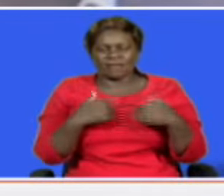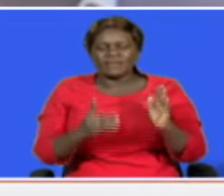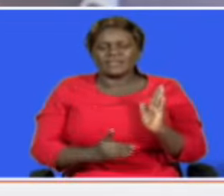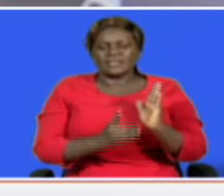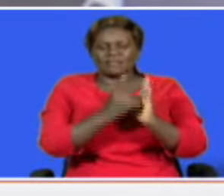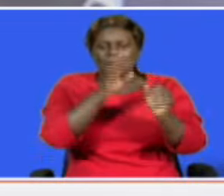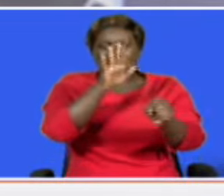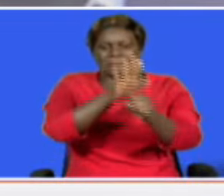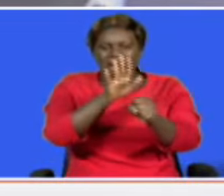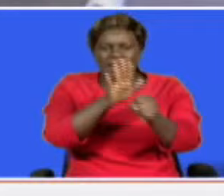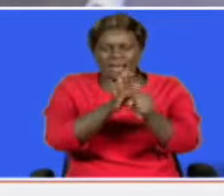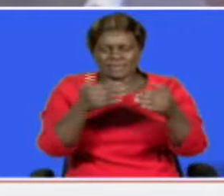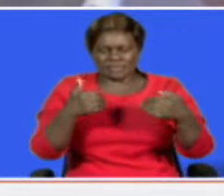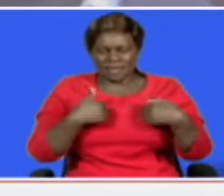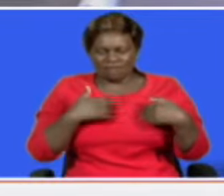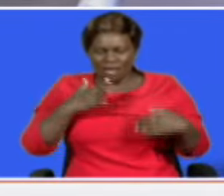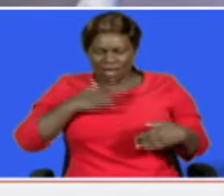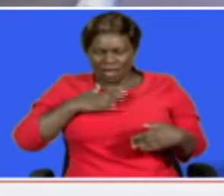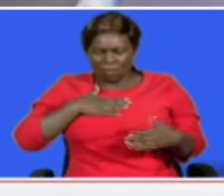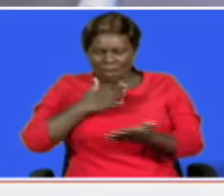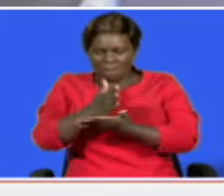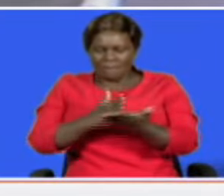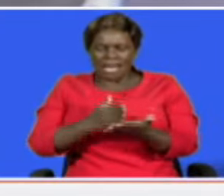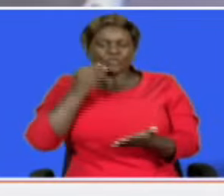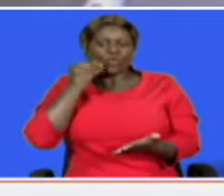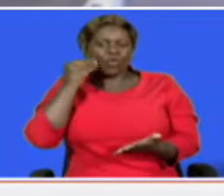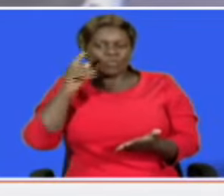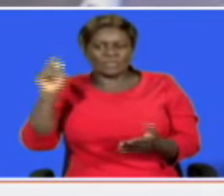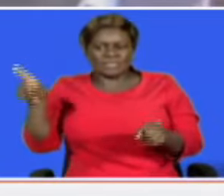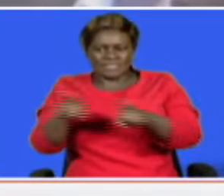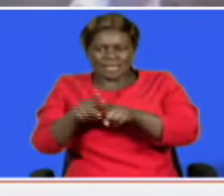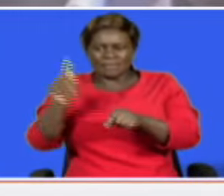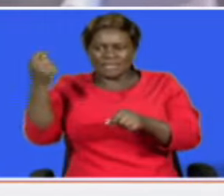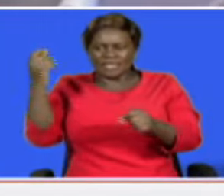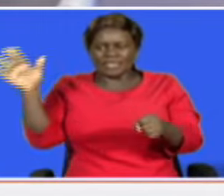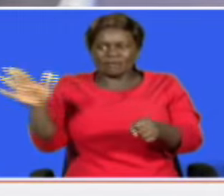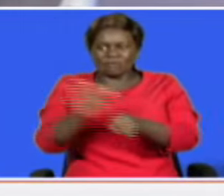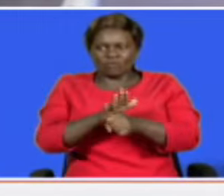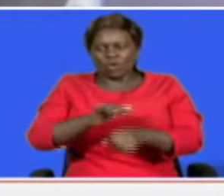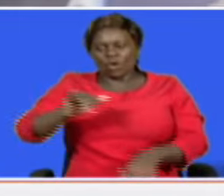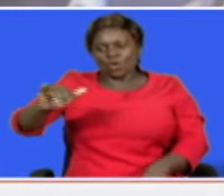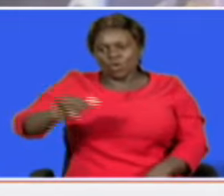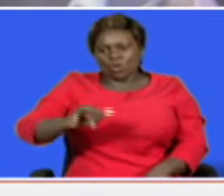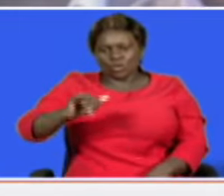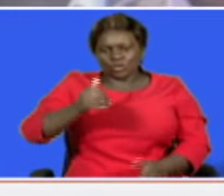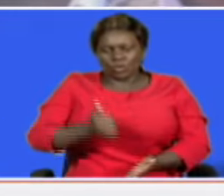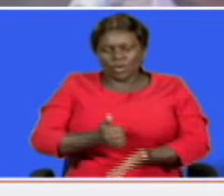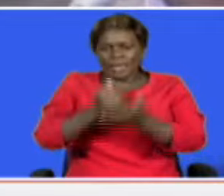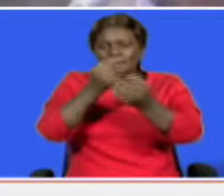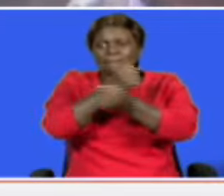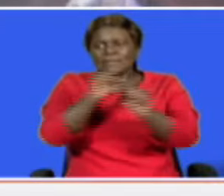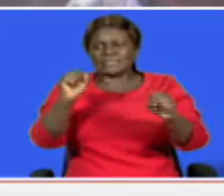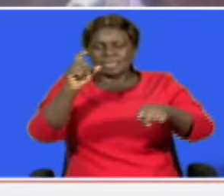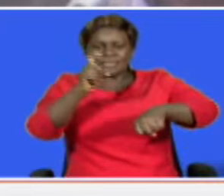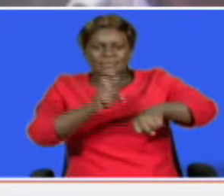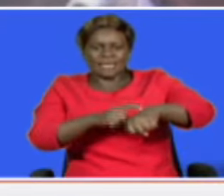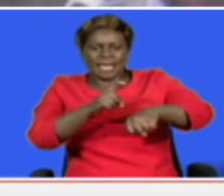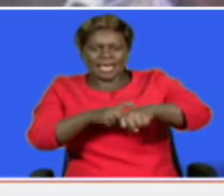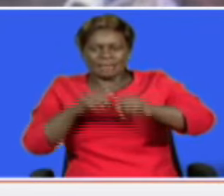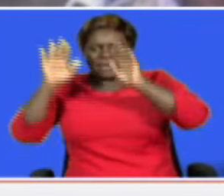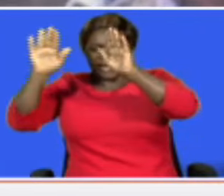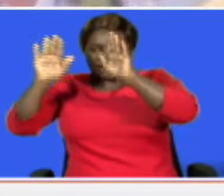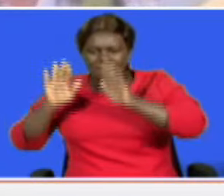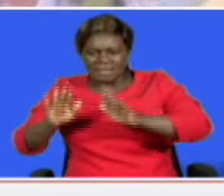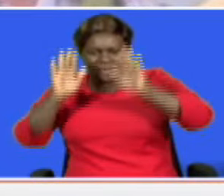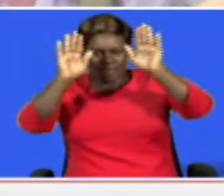mingi sehemu hii yetu ya Elgeyo Marakwet na Kenya mzima. Na pia amesaidia rais wakati wa campaign na